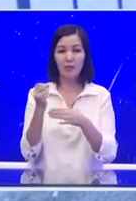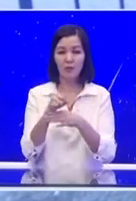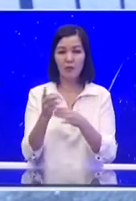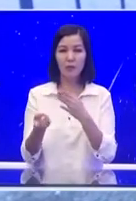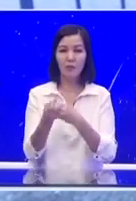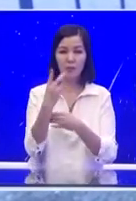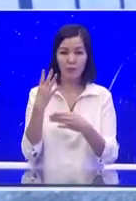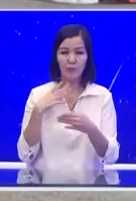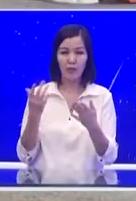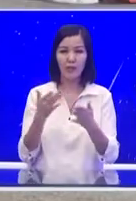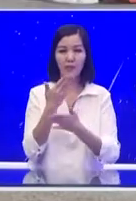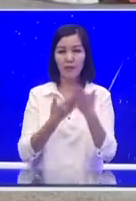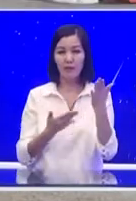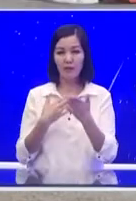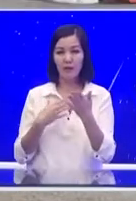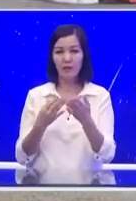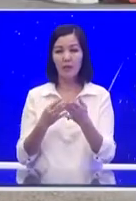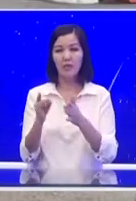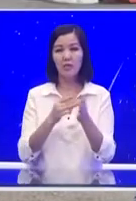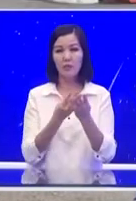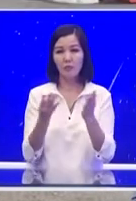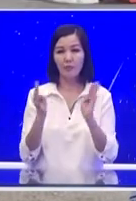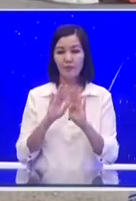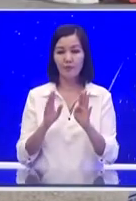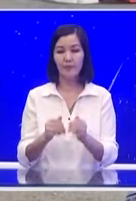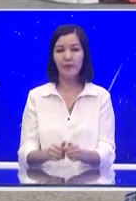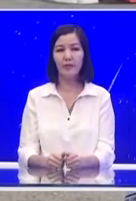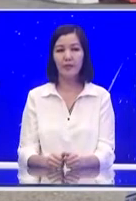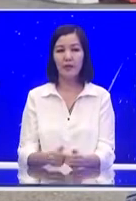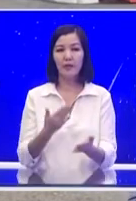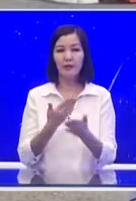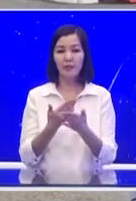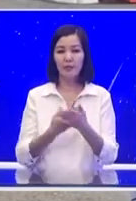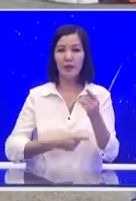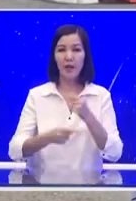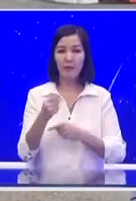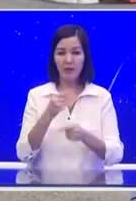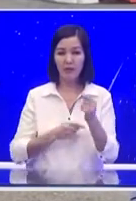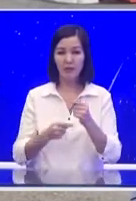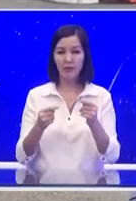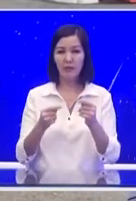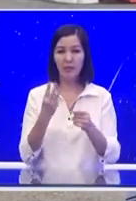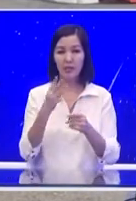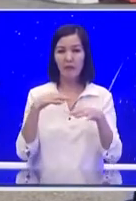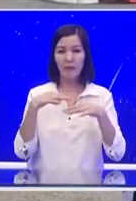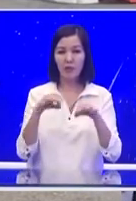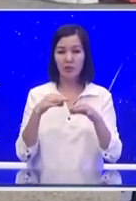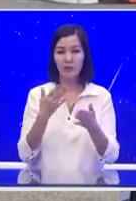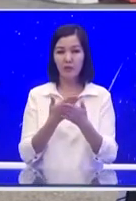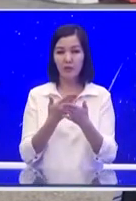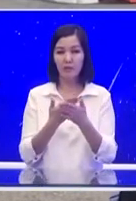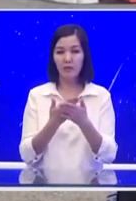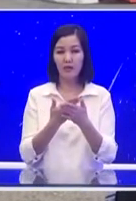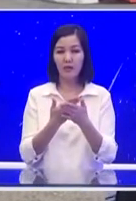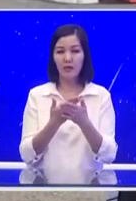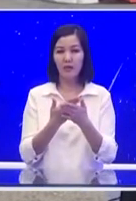в регион блокируется. За этот период, значит, было обратно возвращено 3 машины, значит, в том